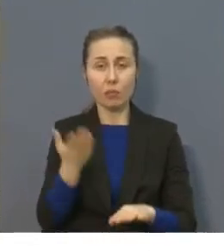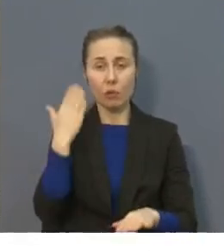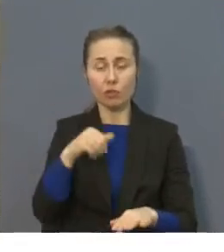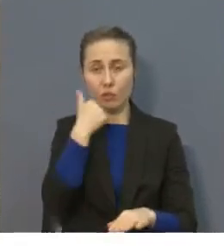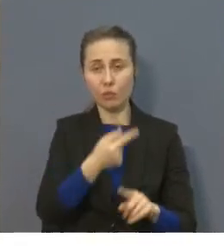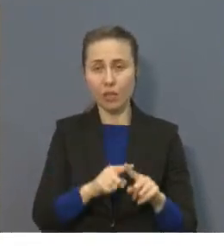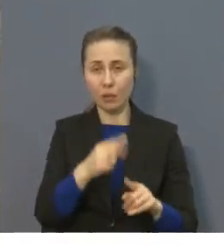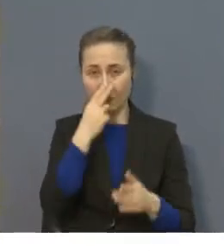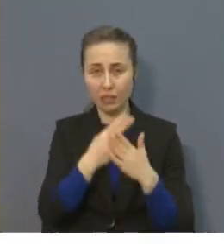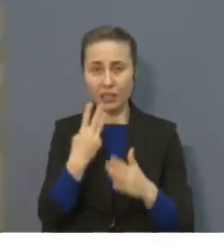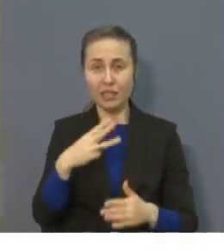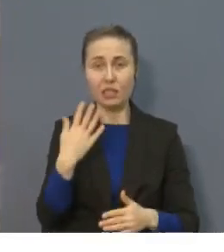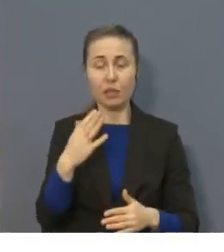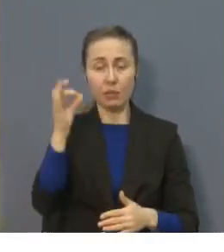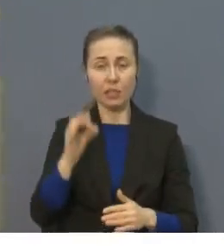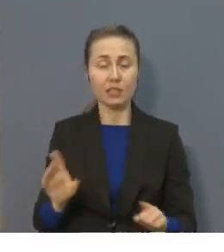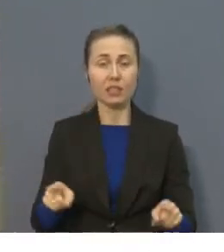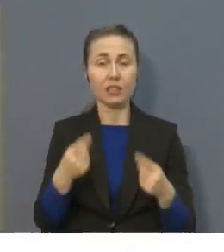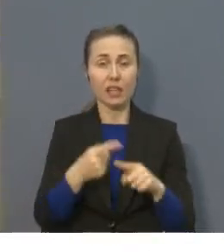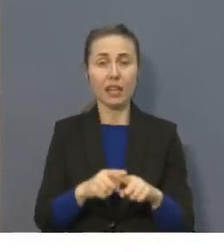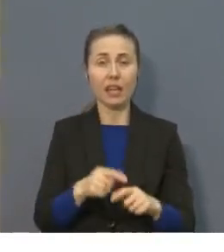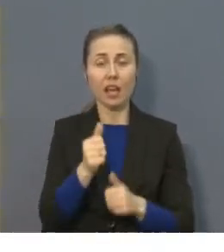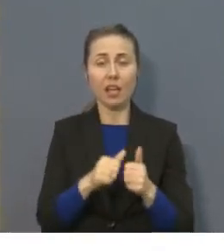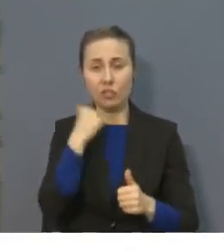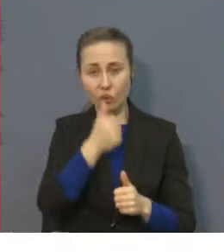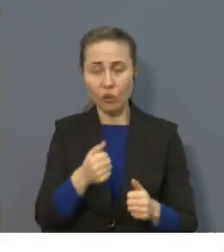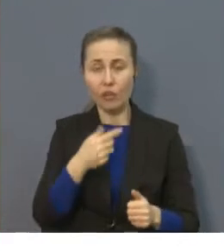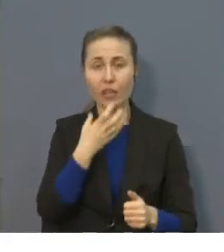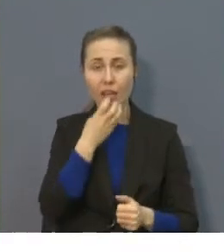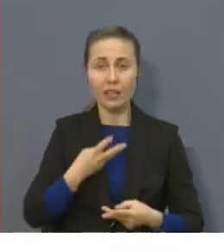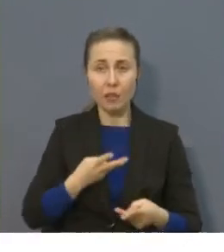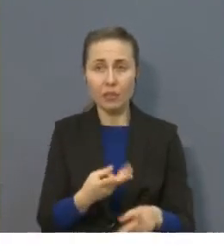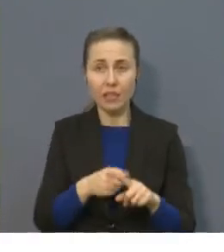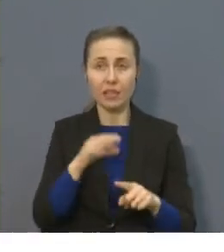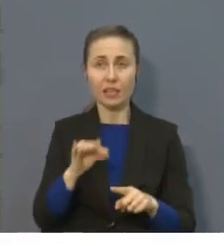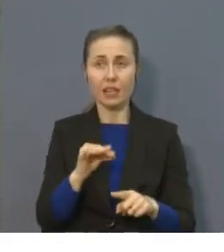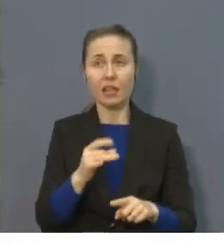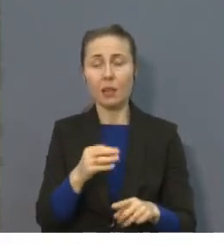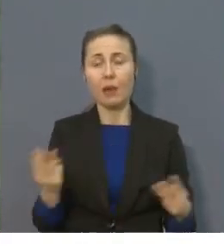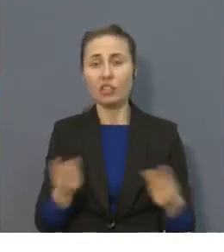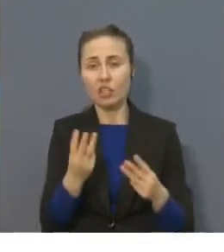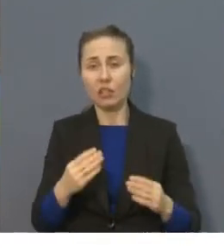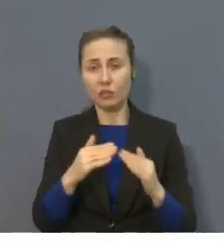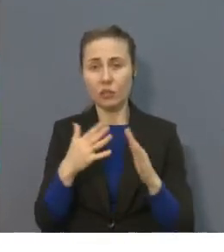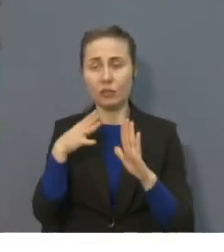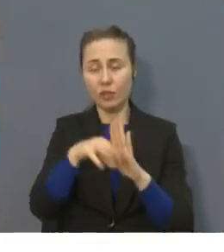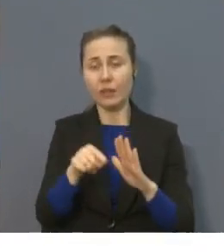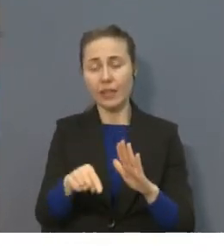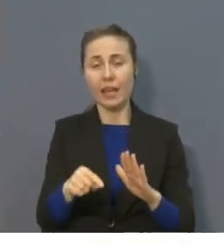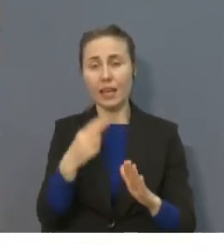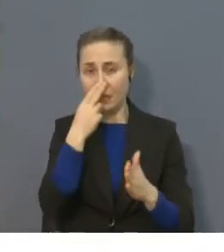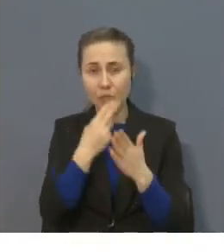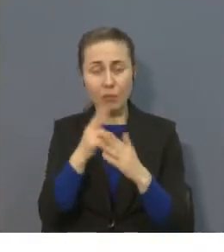көрсеткіш 35%-ға өскен. Негізгі себеп жылыту пештері мен электр жабдықтарын пайдалану кезінде өрт қауіпсіздігінің